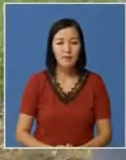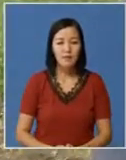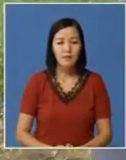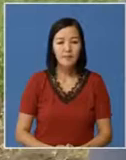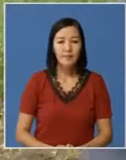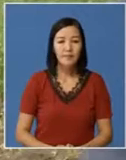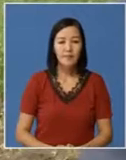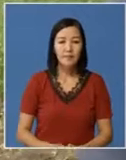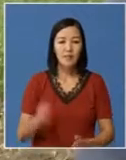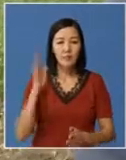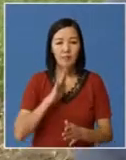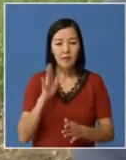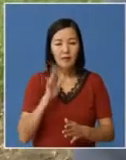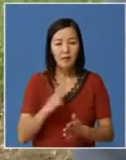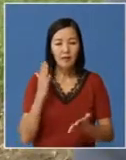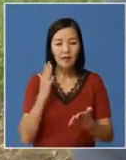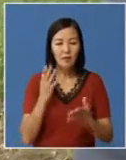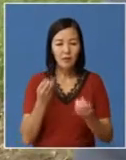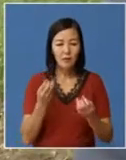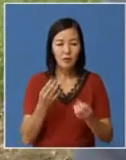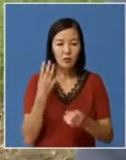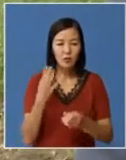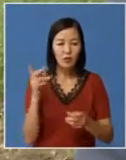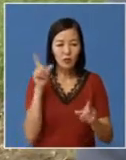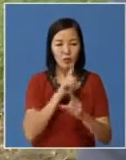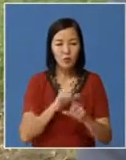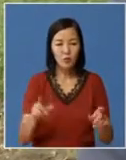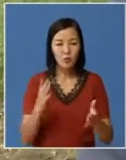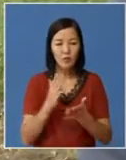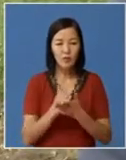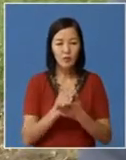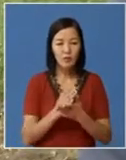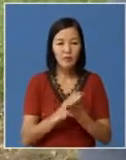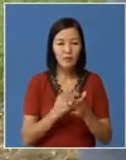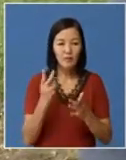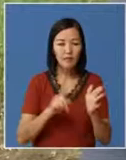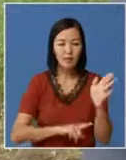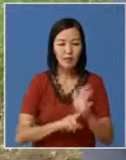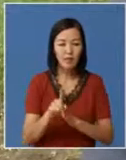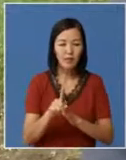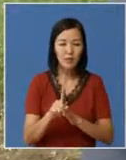Помимо полей у нас в данный момент есть 4 школы основные, 2 начальные школы,